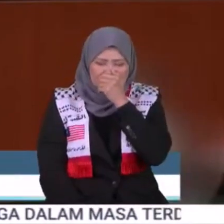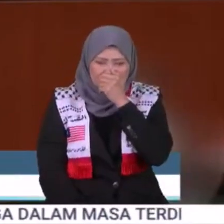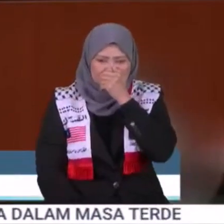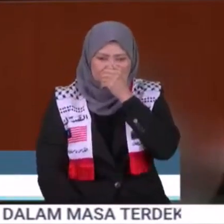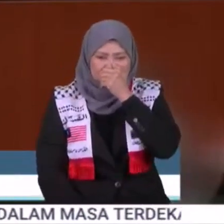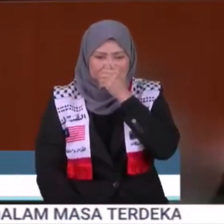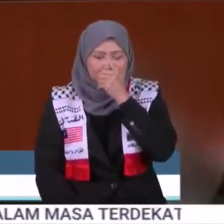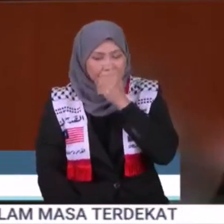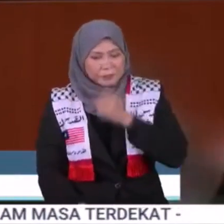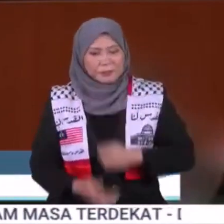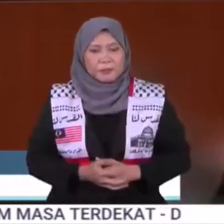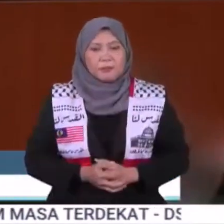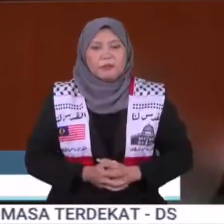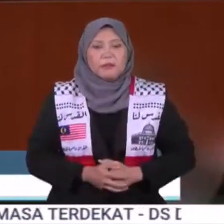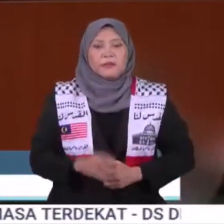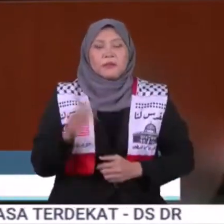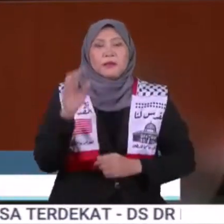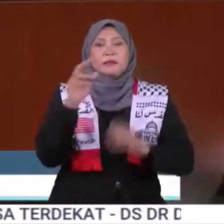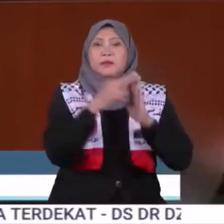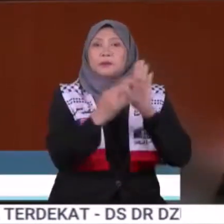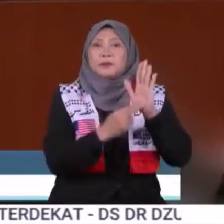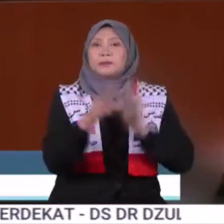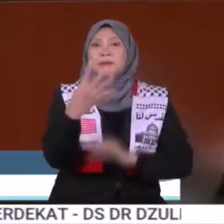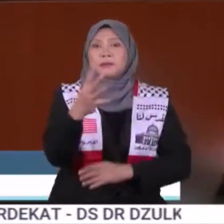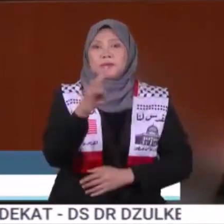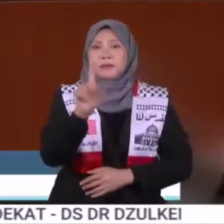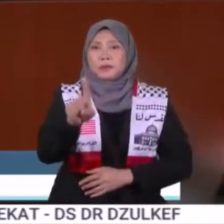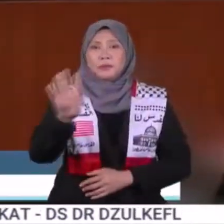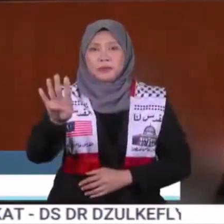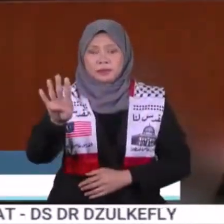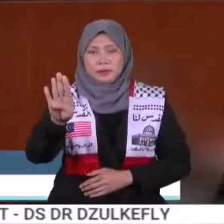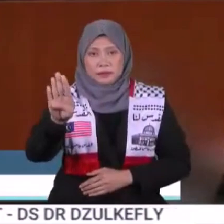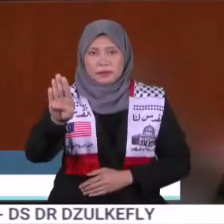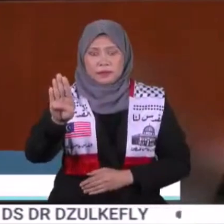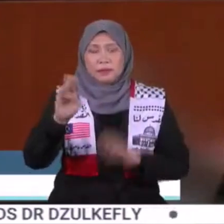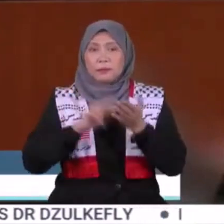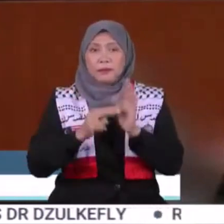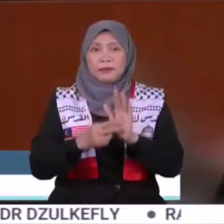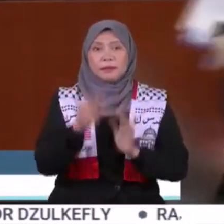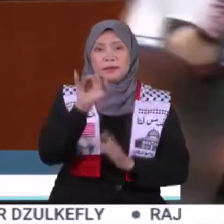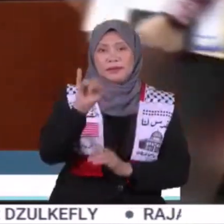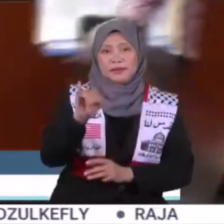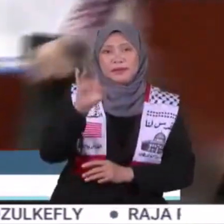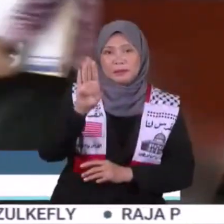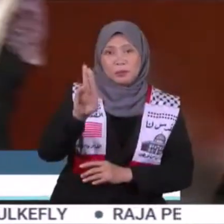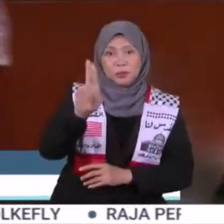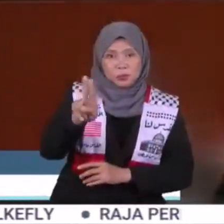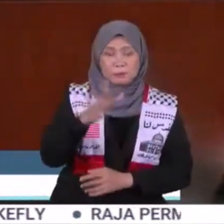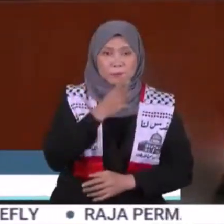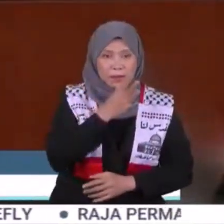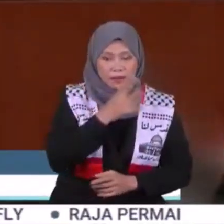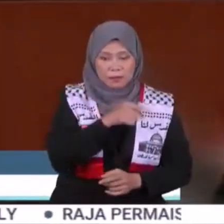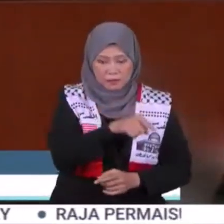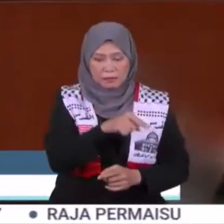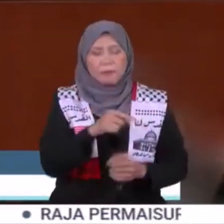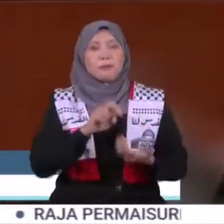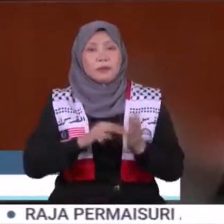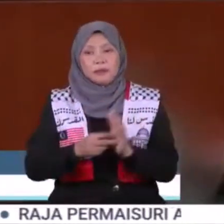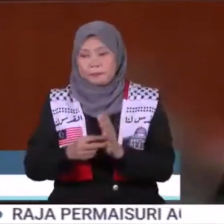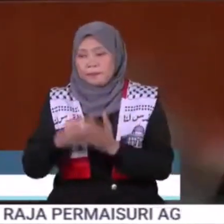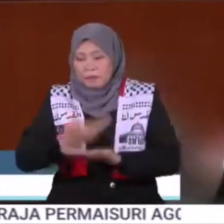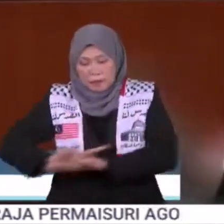Minda perkara 141b iitu memasukkan perkataan Ibu jadi warganegara anak boleh